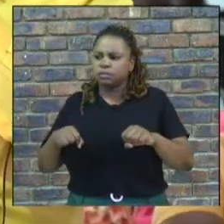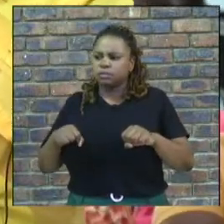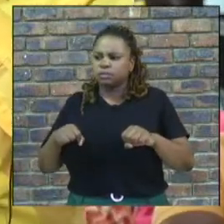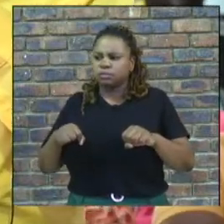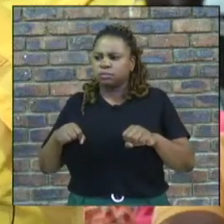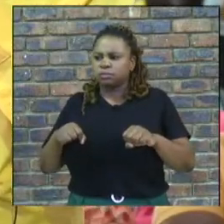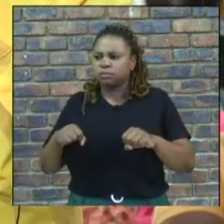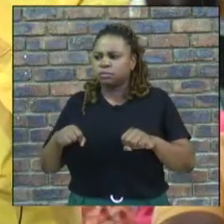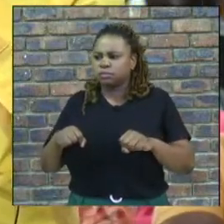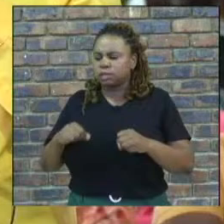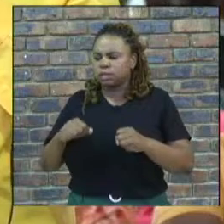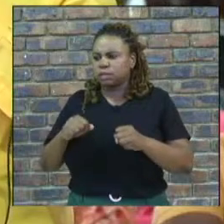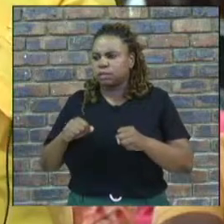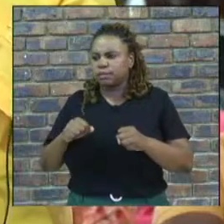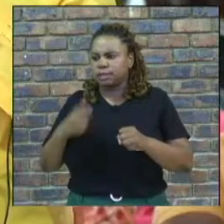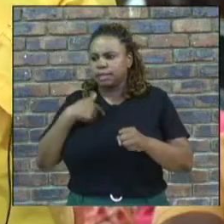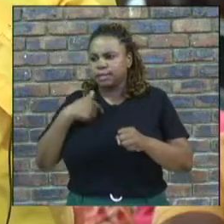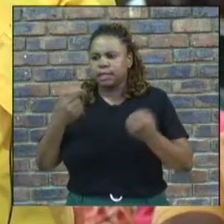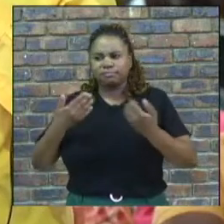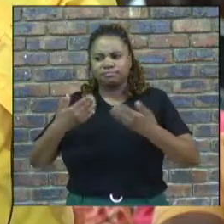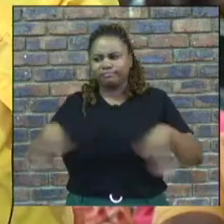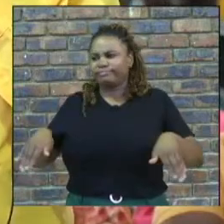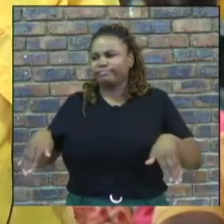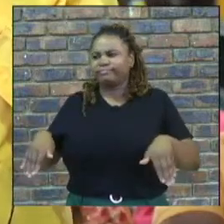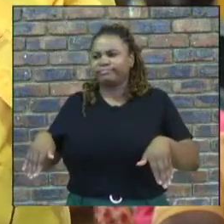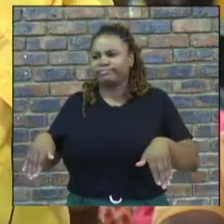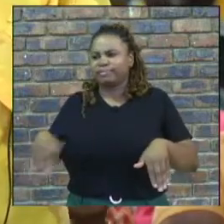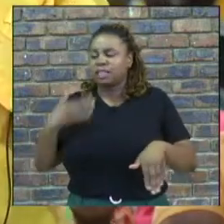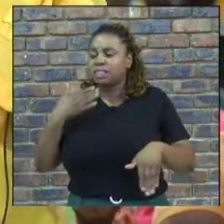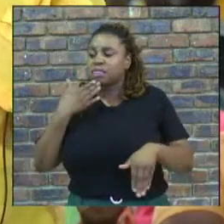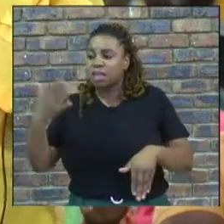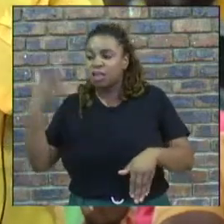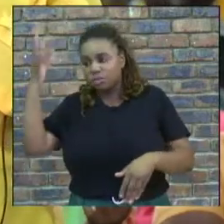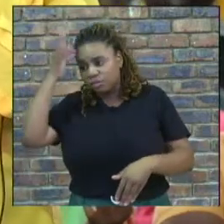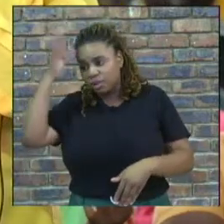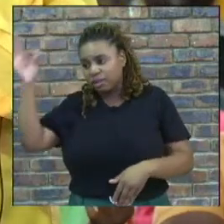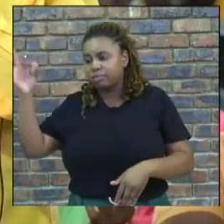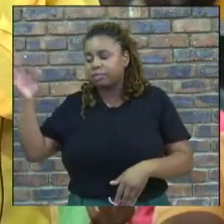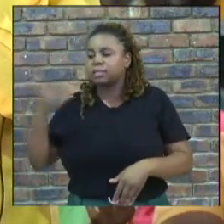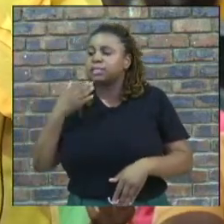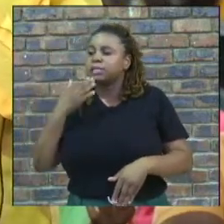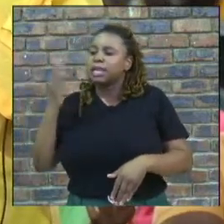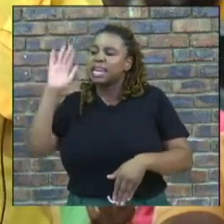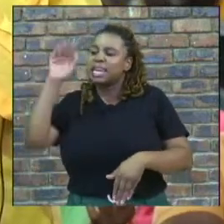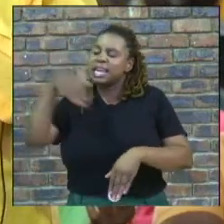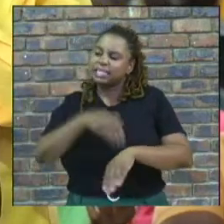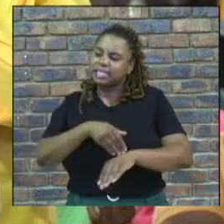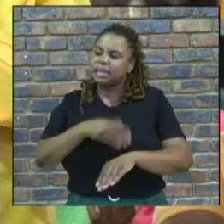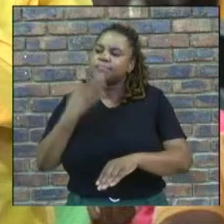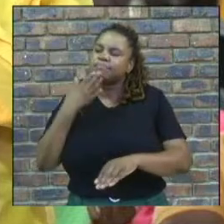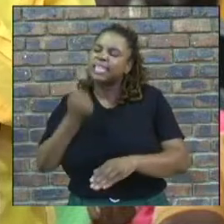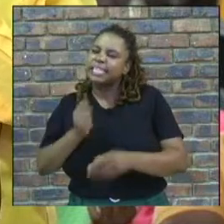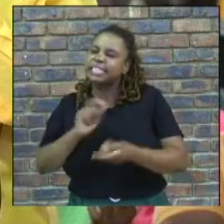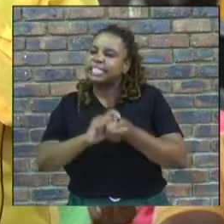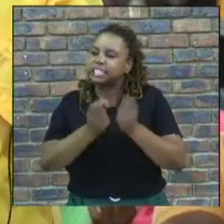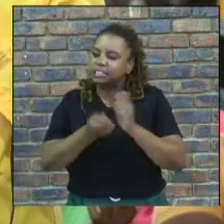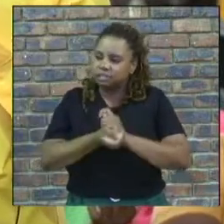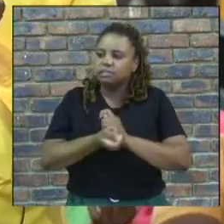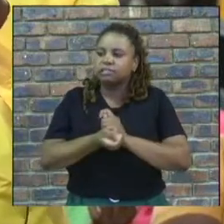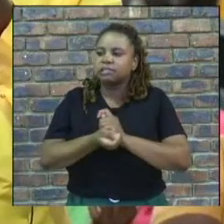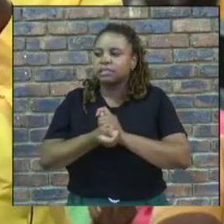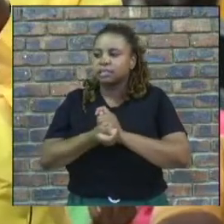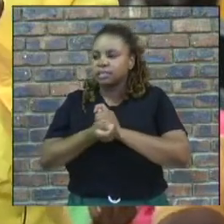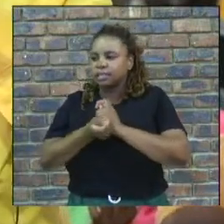Ngcobo. Ngiyakubonga government. Awuzame ukwenza ngelinye uhlelo mawuza kithi. Kuthi usilethele